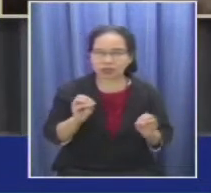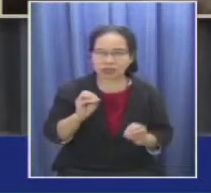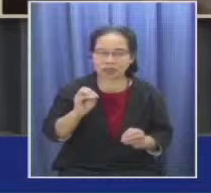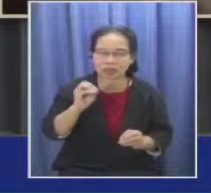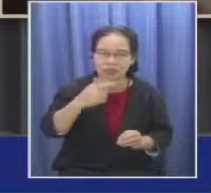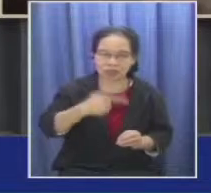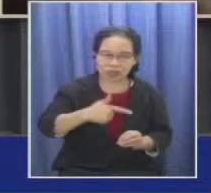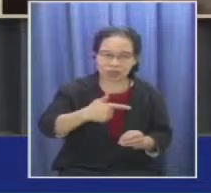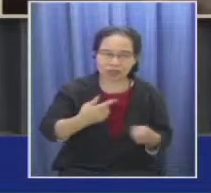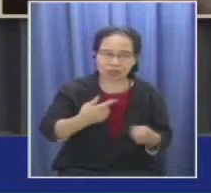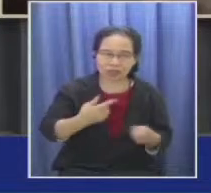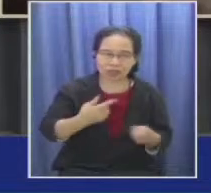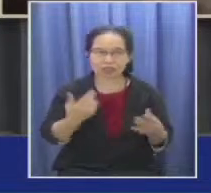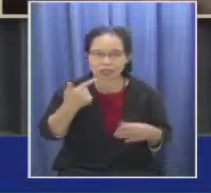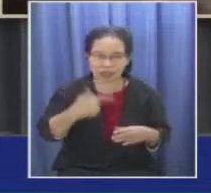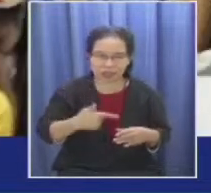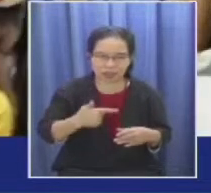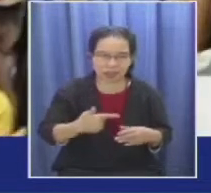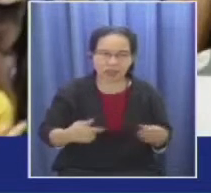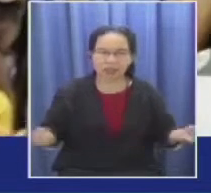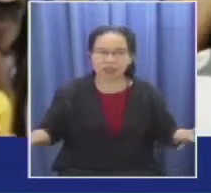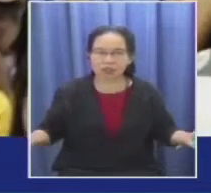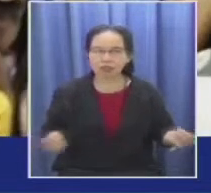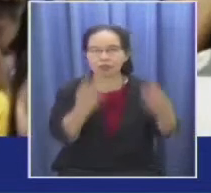na yɛne nam wie ntumi mpo ensi fam